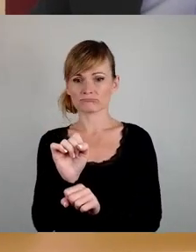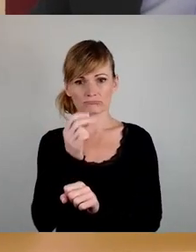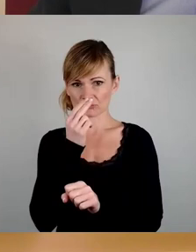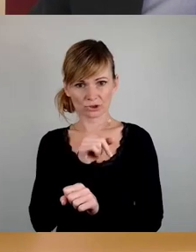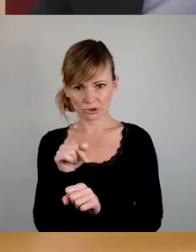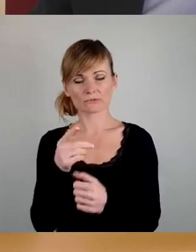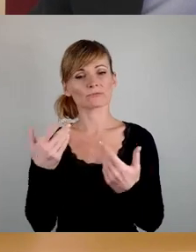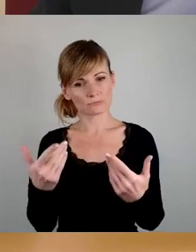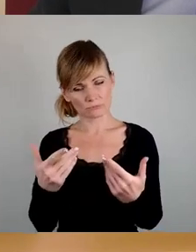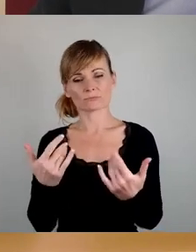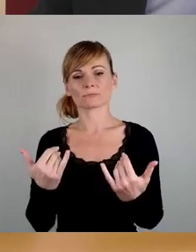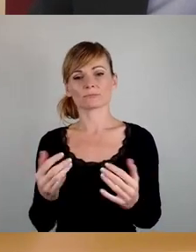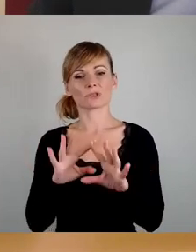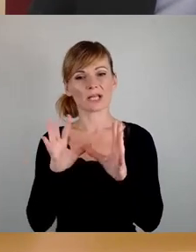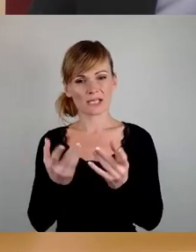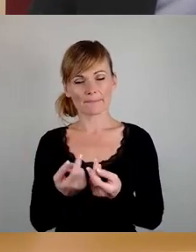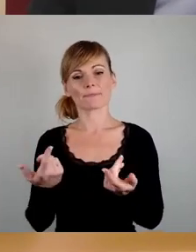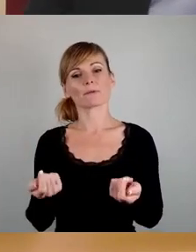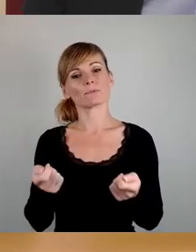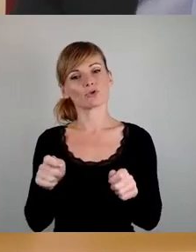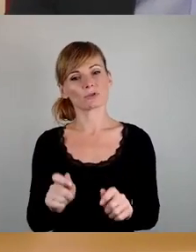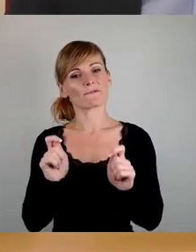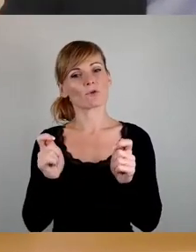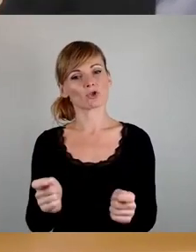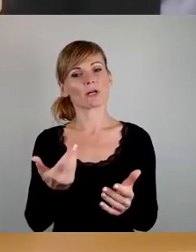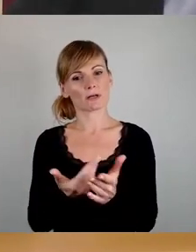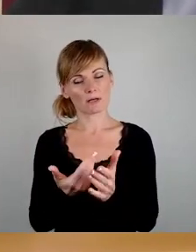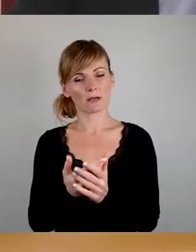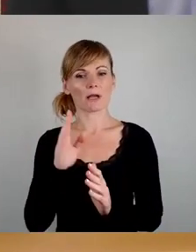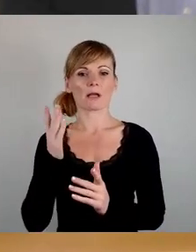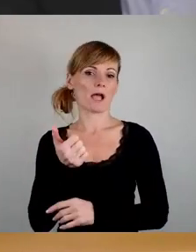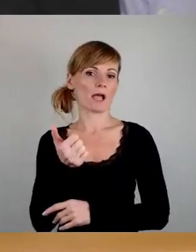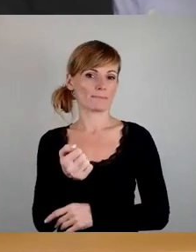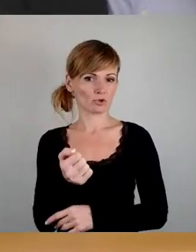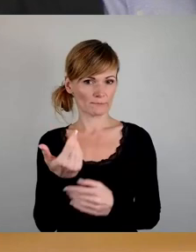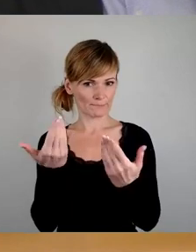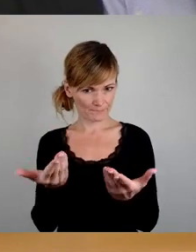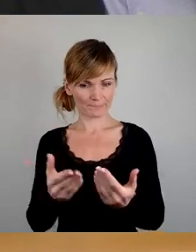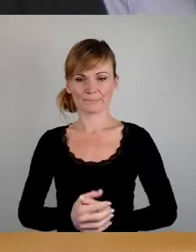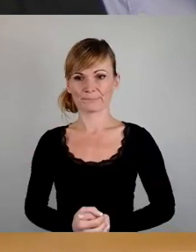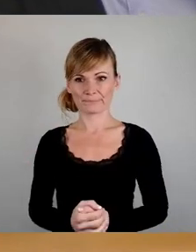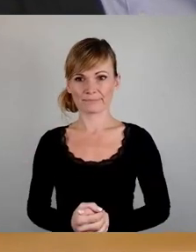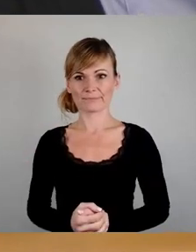über den gesamten Beschlussvorschlag zur Abstimmung. Wer dem zustimmen möchte, den bitte ich jetzt um das Stimmzeichen.